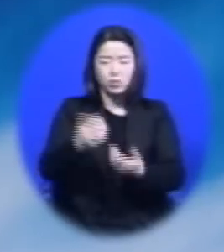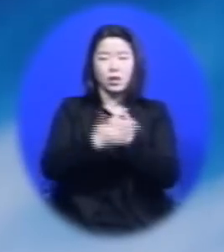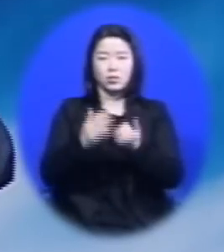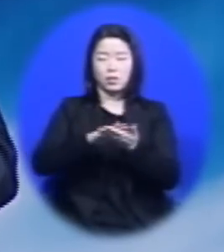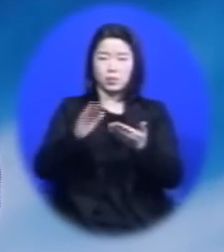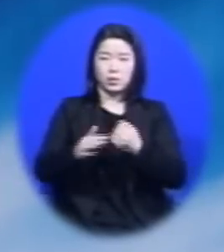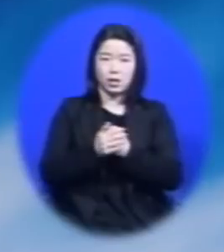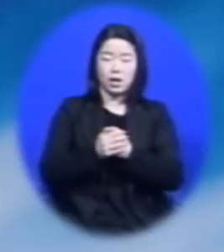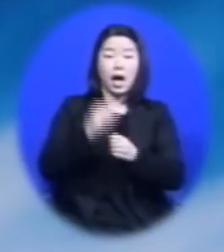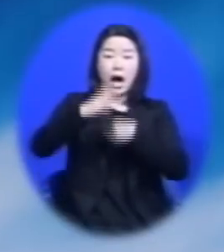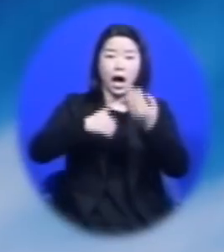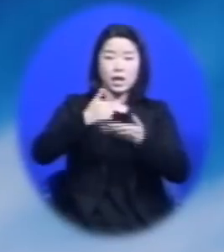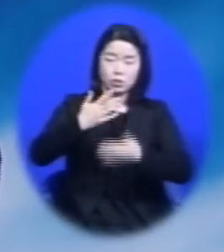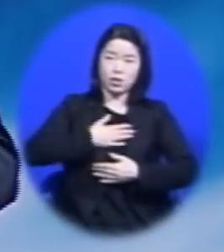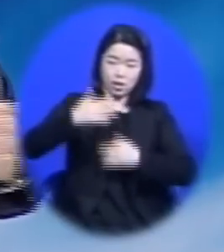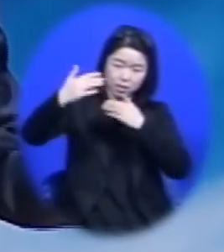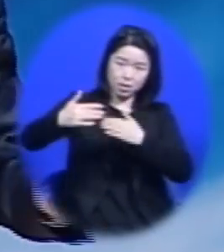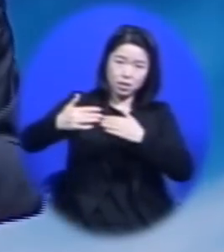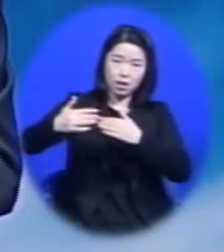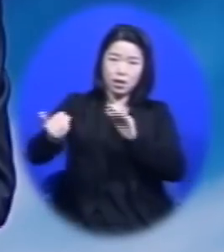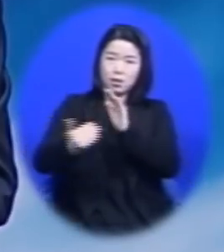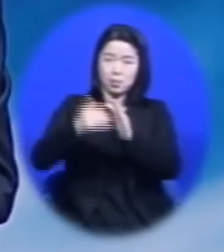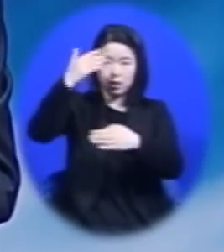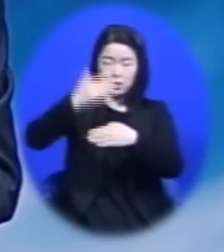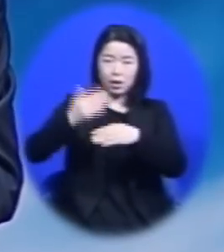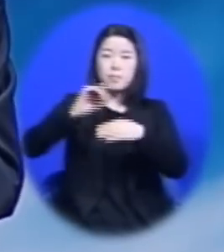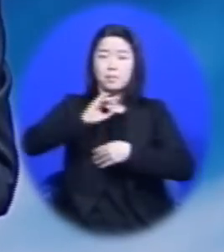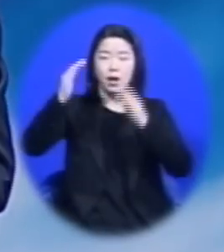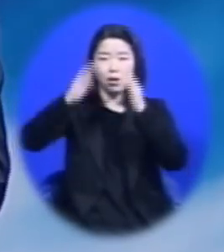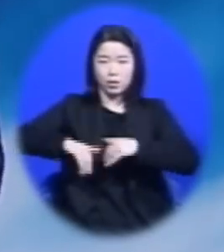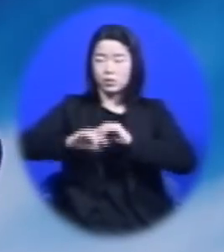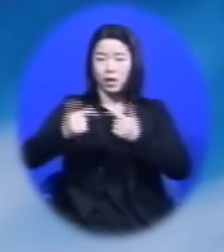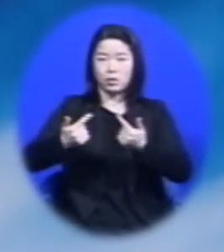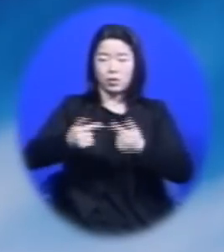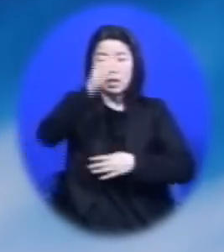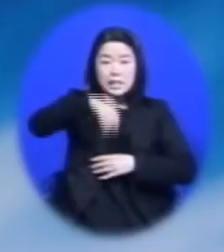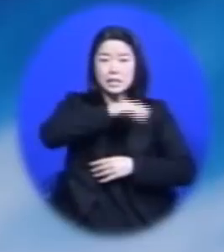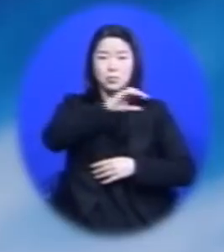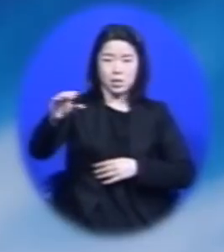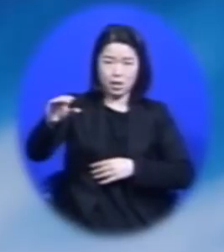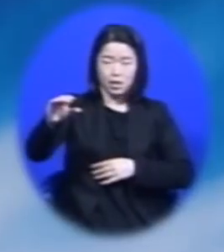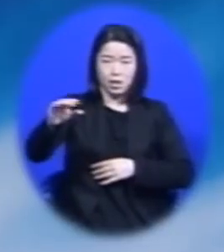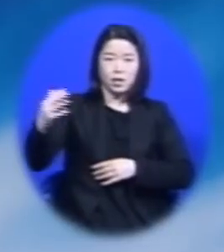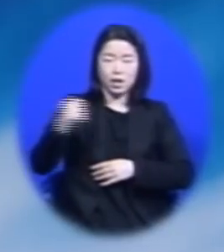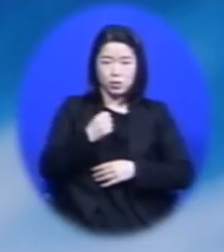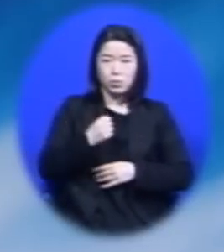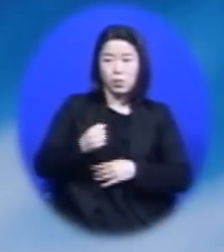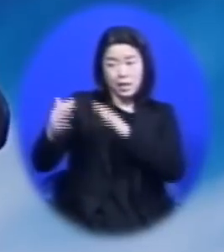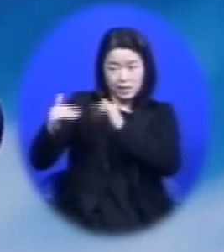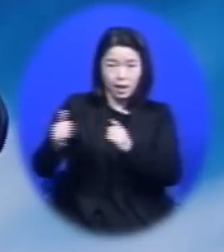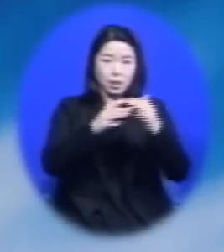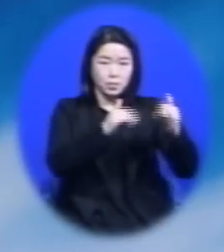그런데 하나님과 사이에 막힌 다만 허물어진게 아닙니다 십자가로 사랑과 사람 사이에 막힌